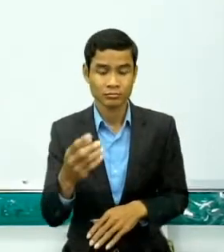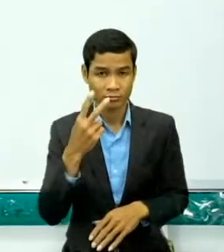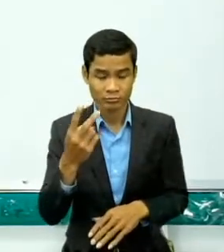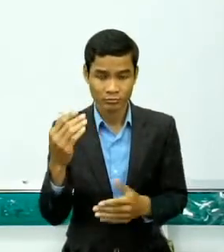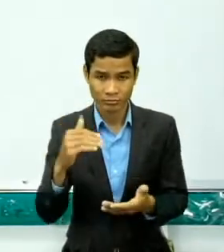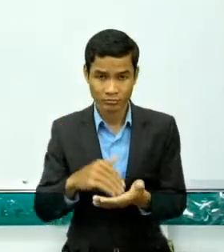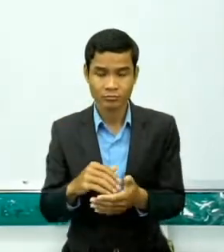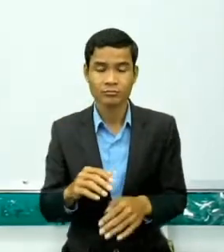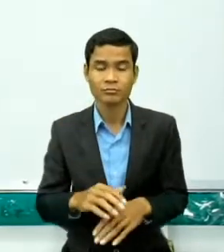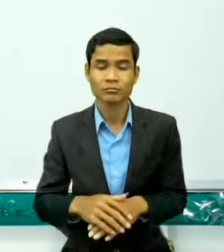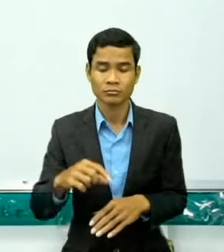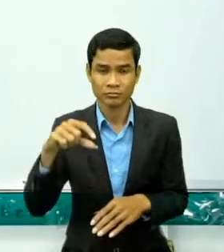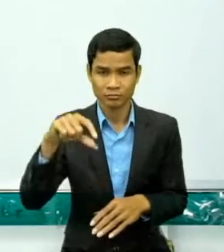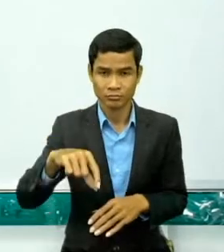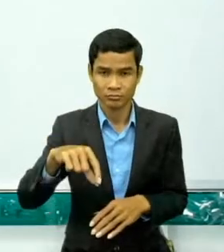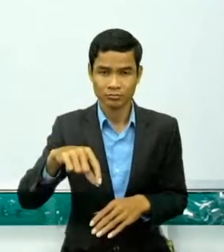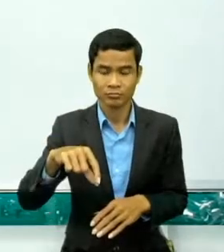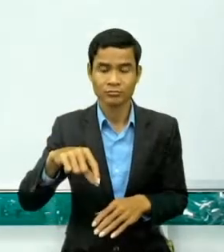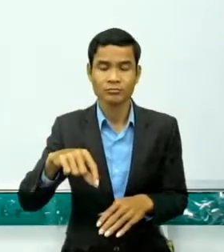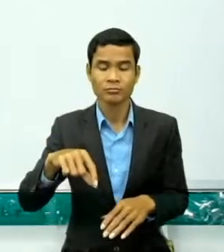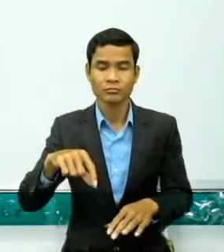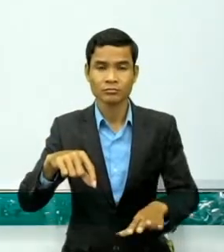ទៀតក